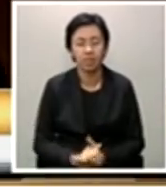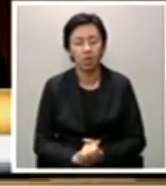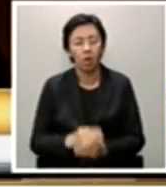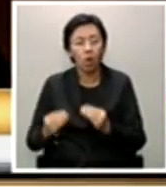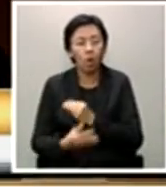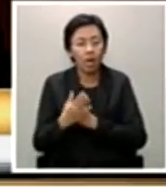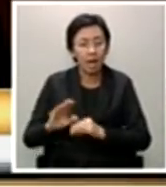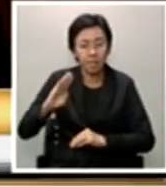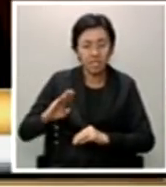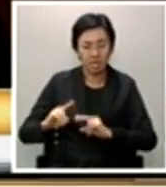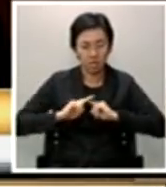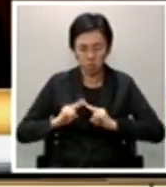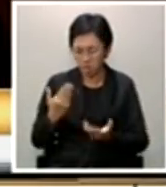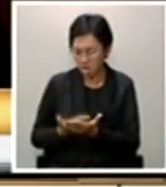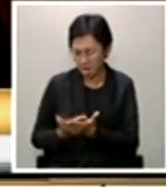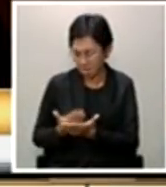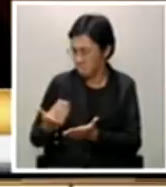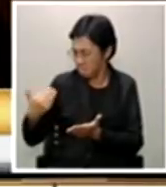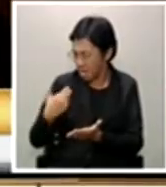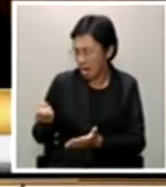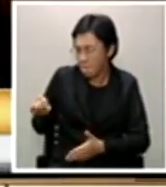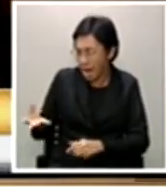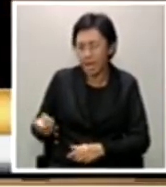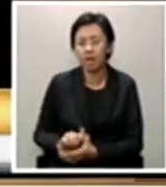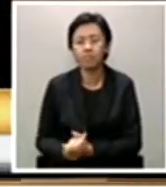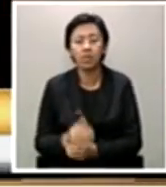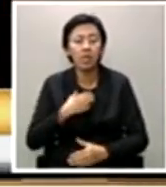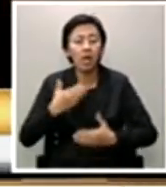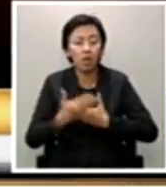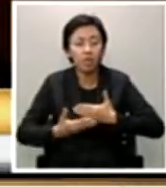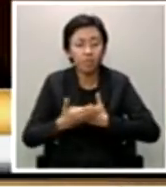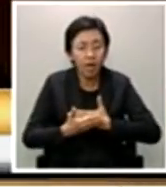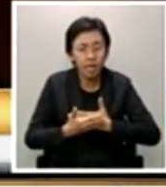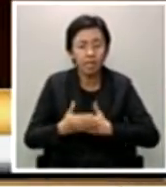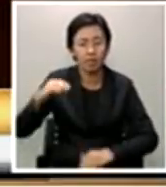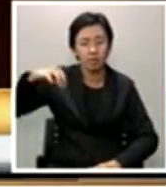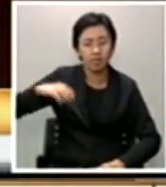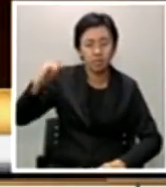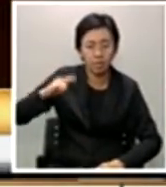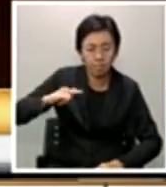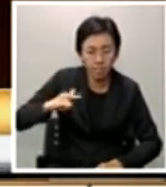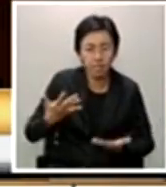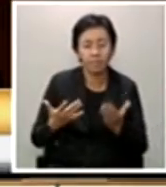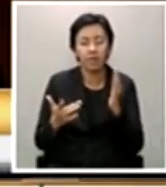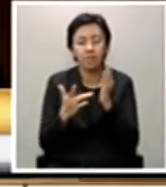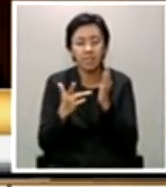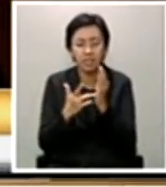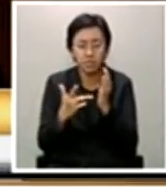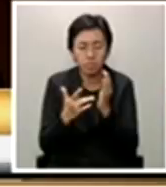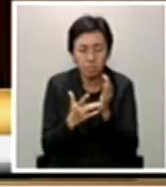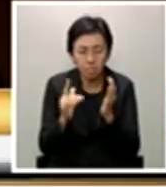าสให้เอกชนที่มีพลังนะครับคุณจะทำรถไฟคุณจะทำสนามบินคุณจะทำดิจิตอลพาร์ค